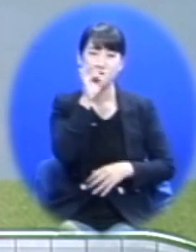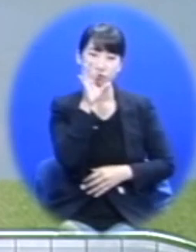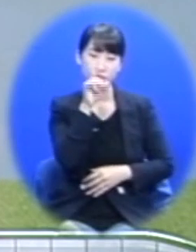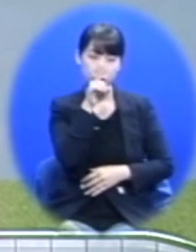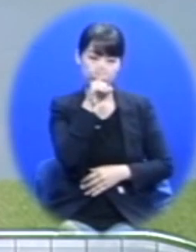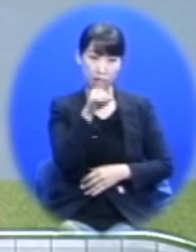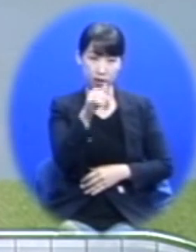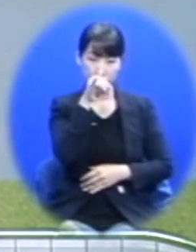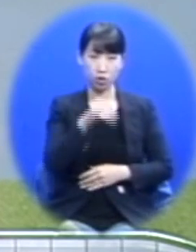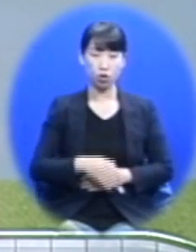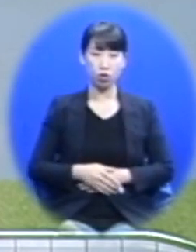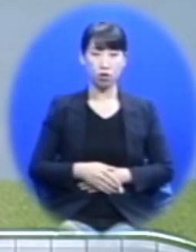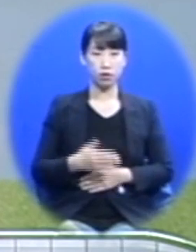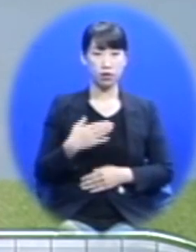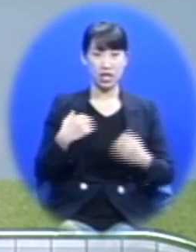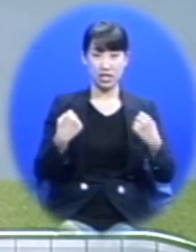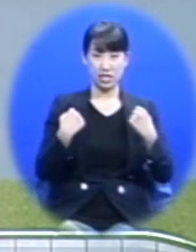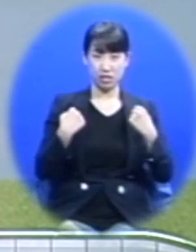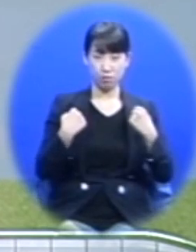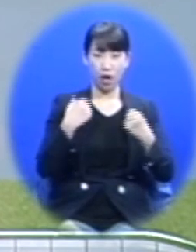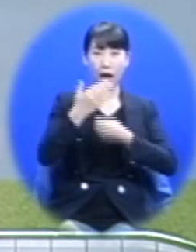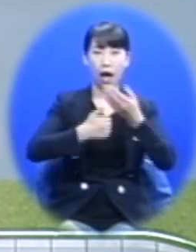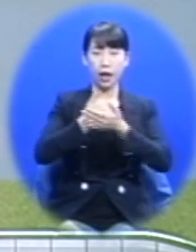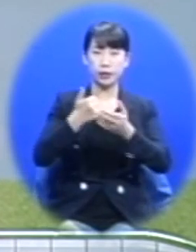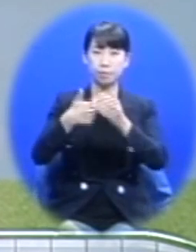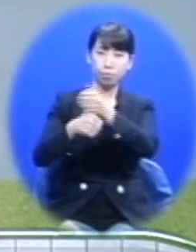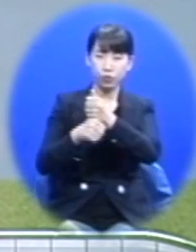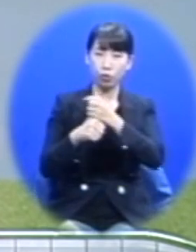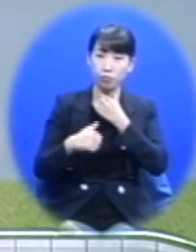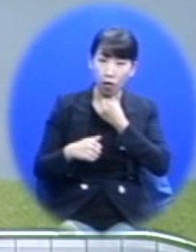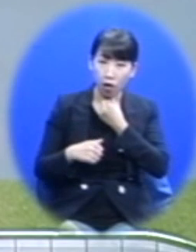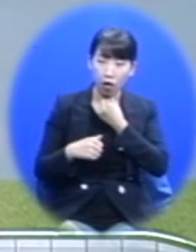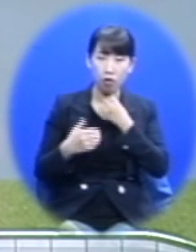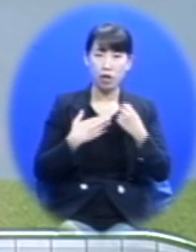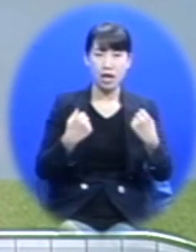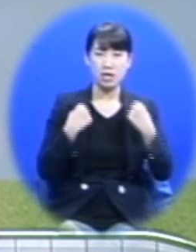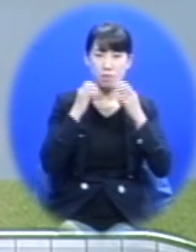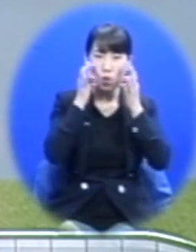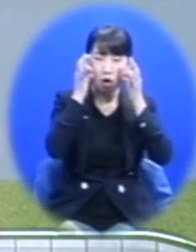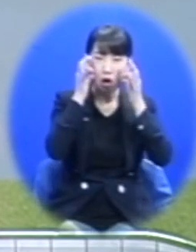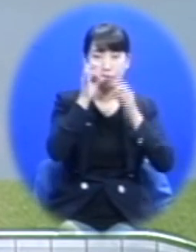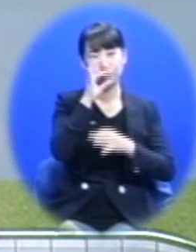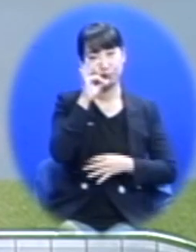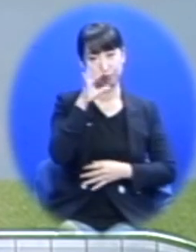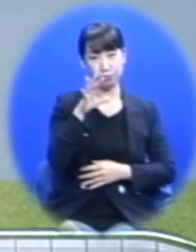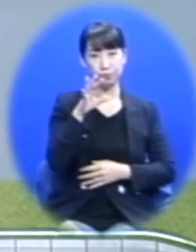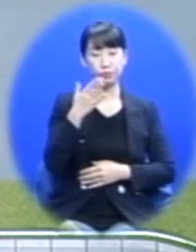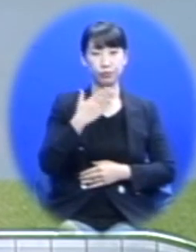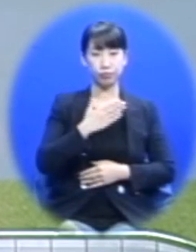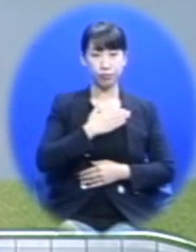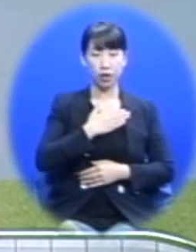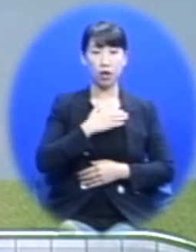힘으로는 우리가 하나님을 붙들고 싶어도 우리 힘으로 할 수 있는 게 아닙니다. 내가 흔들리지